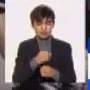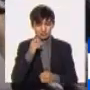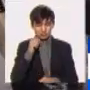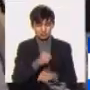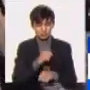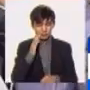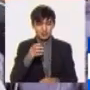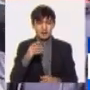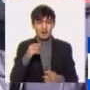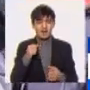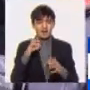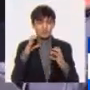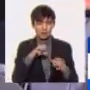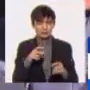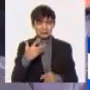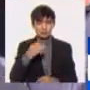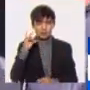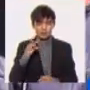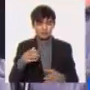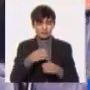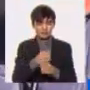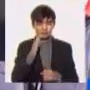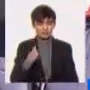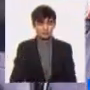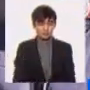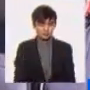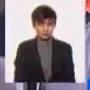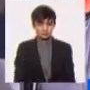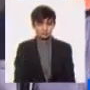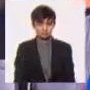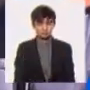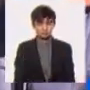30% азаяды. Лимарыс Алиев, Жанболат Саниязин, Форум бюро 31-ші арна.